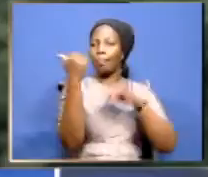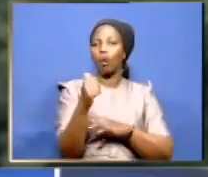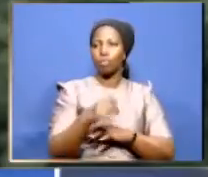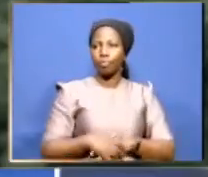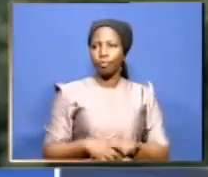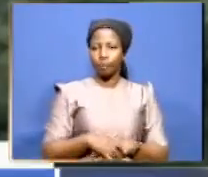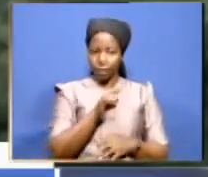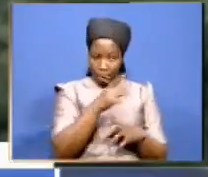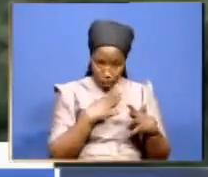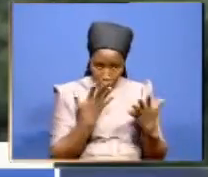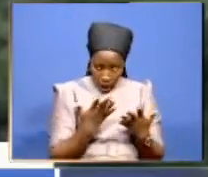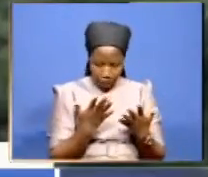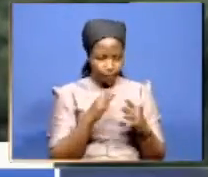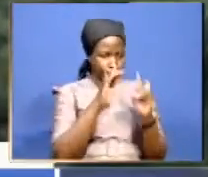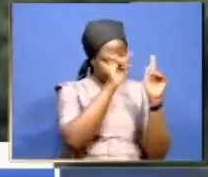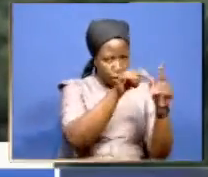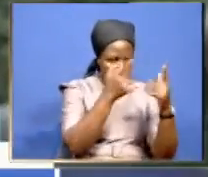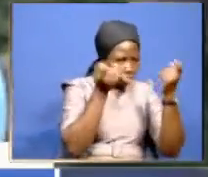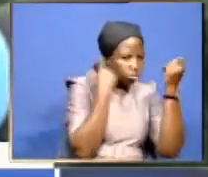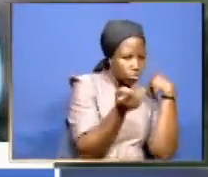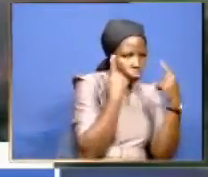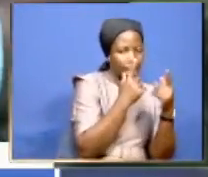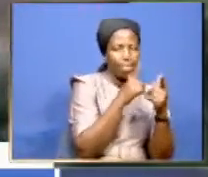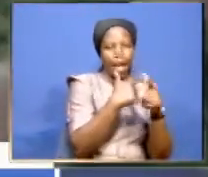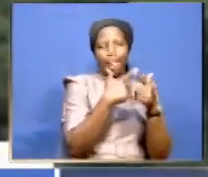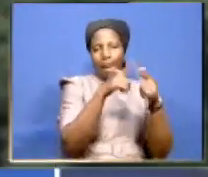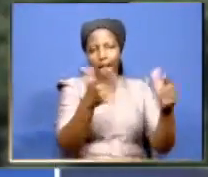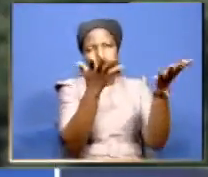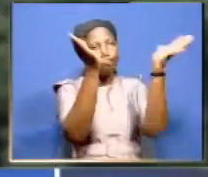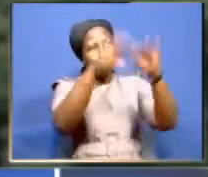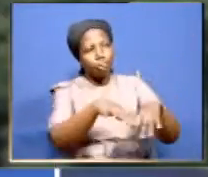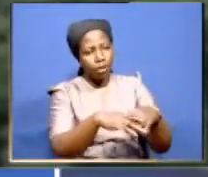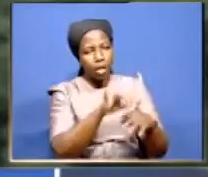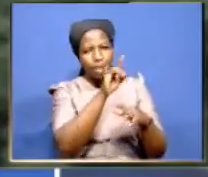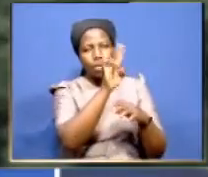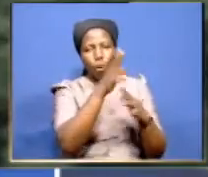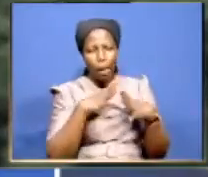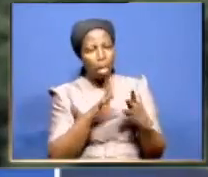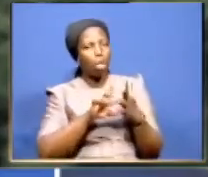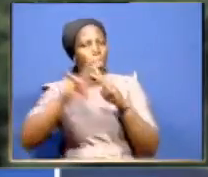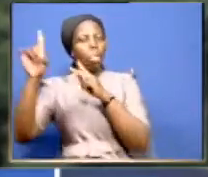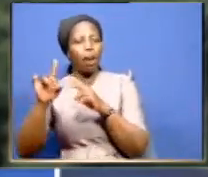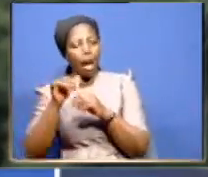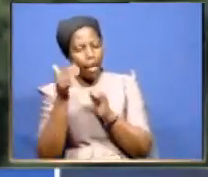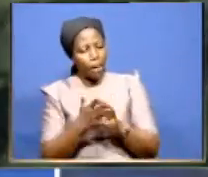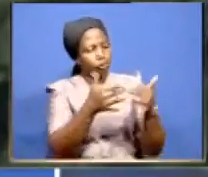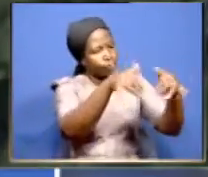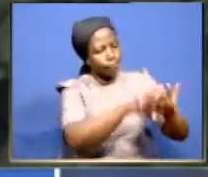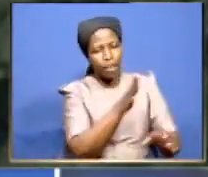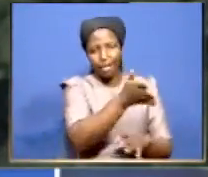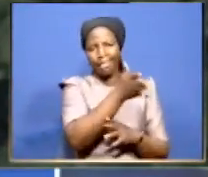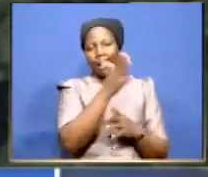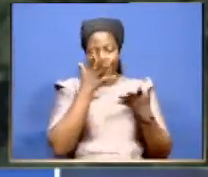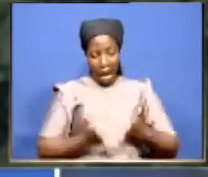na mteremko. Wengine wakakimbia pande ile juu, mmoja akafunikwa. Hata saa hii tumeongea kwa ndani.